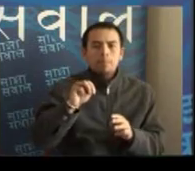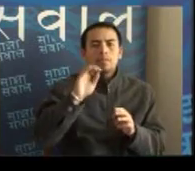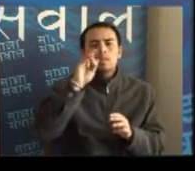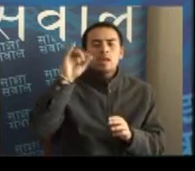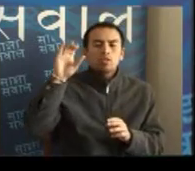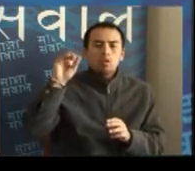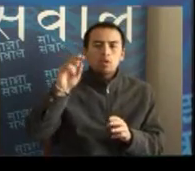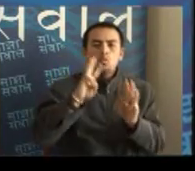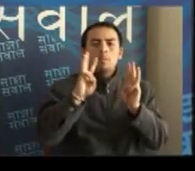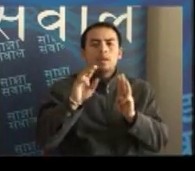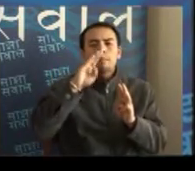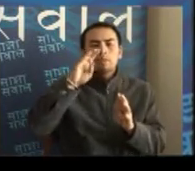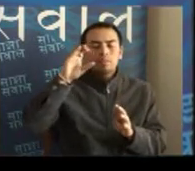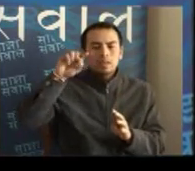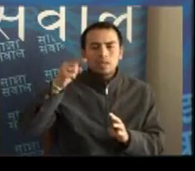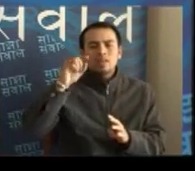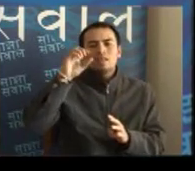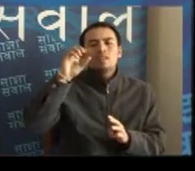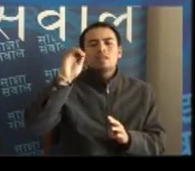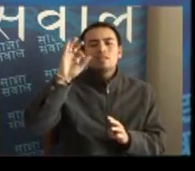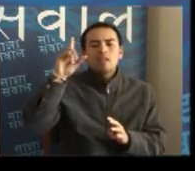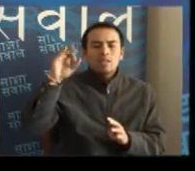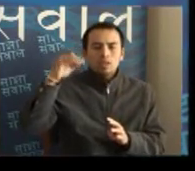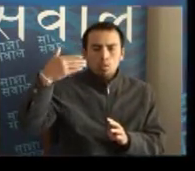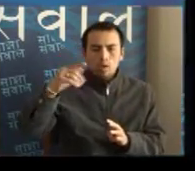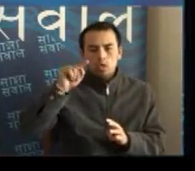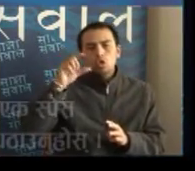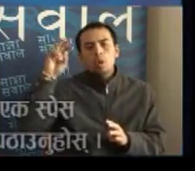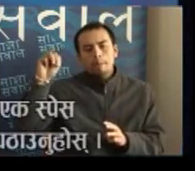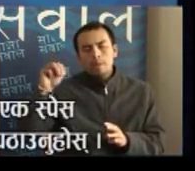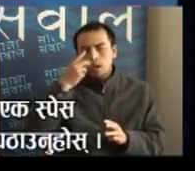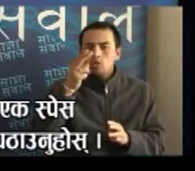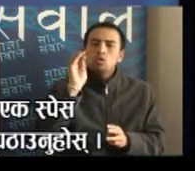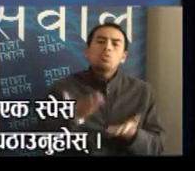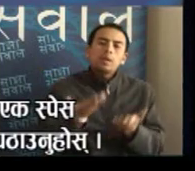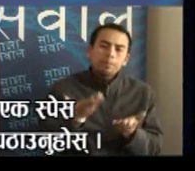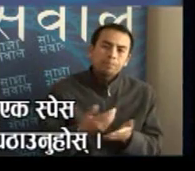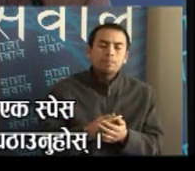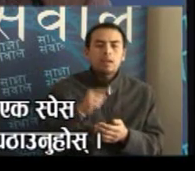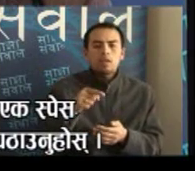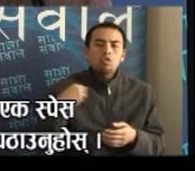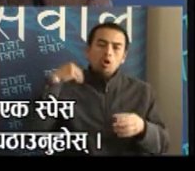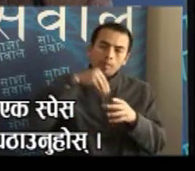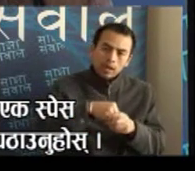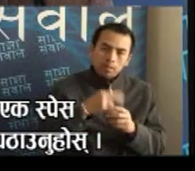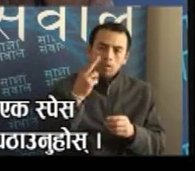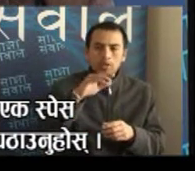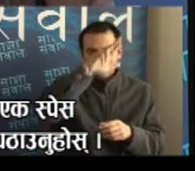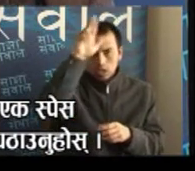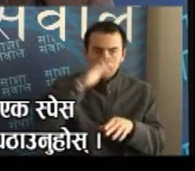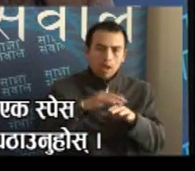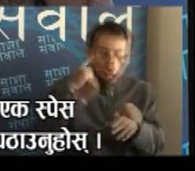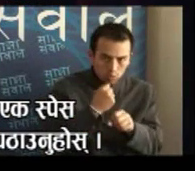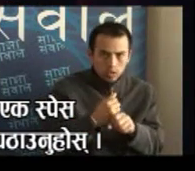वेबसाइट bbcsaajhasawal.com सुन्न र हेर्न सक्नुहुन्छ। आजको कार्यक्रममा सहभागी भइदिनु भएकोमा सभासद इन्द्रमाया